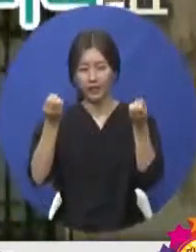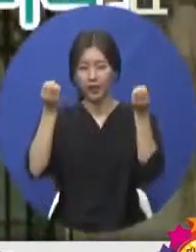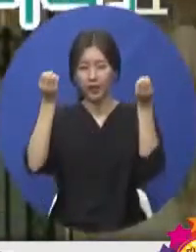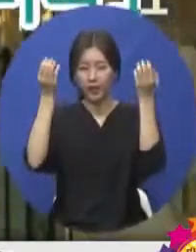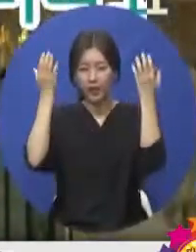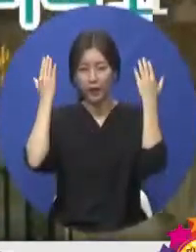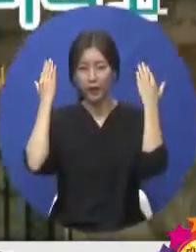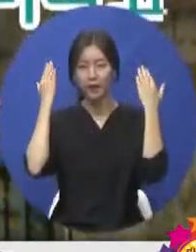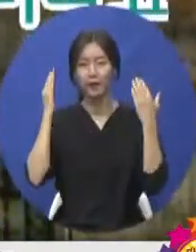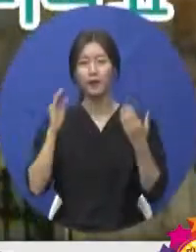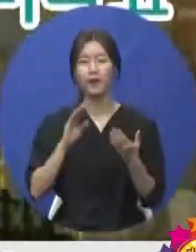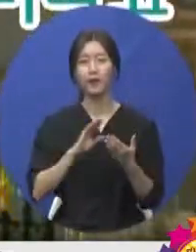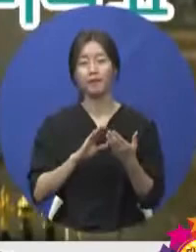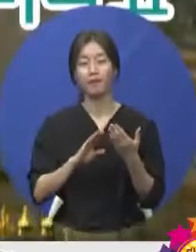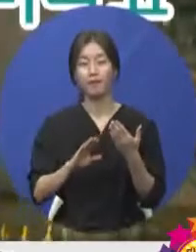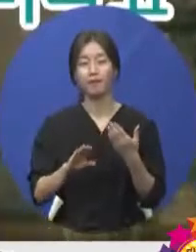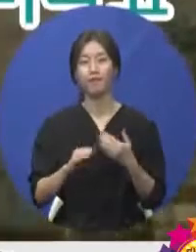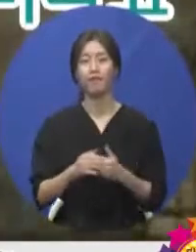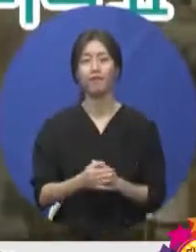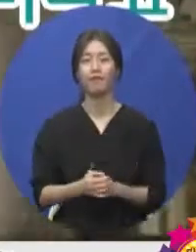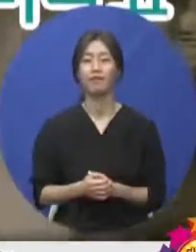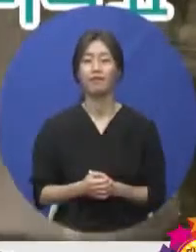씻어버리고